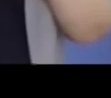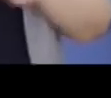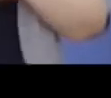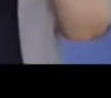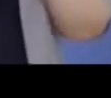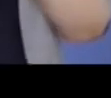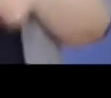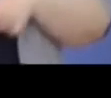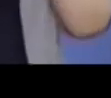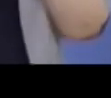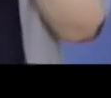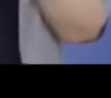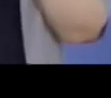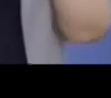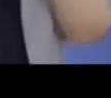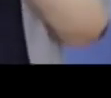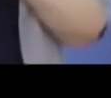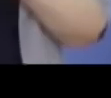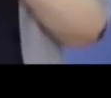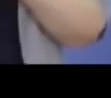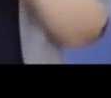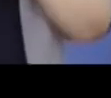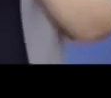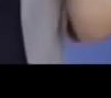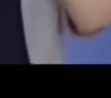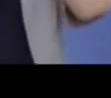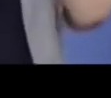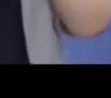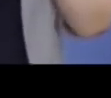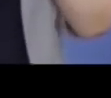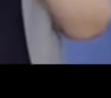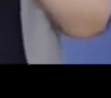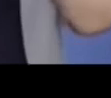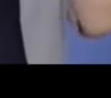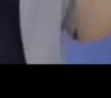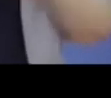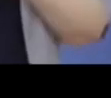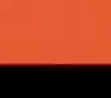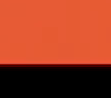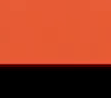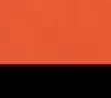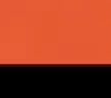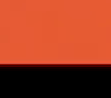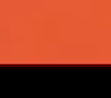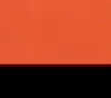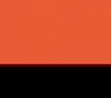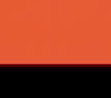щоб пенсіонери, які перебувають в особливій категорії ризику, максимально перебували вдома.